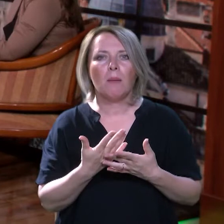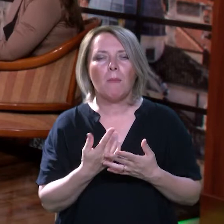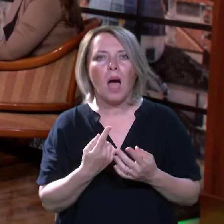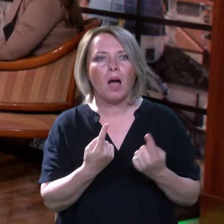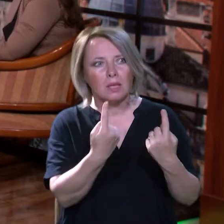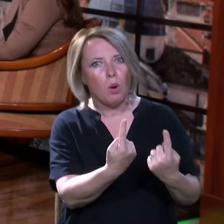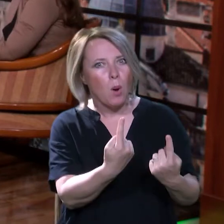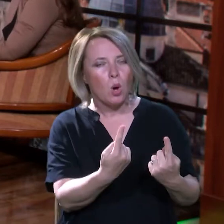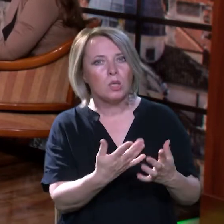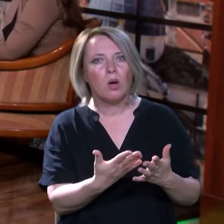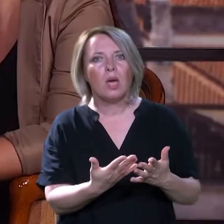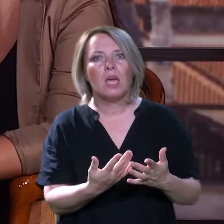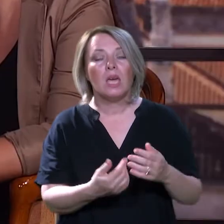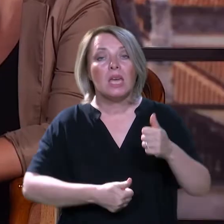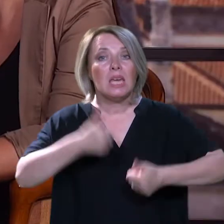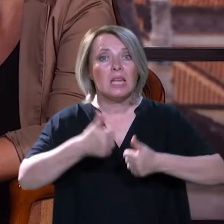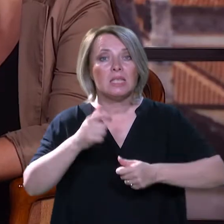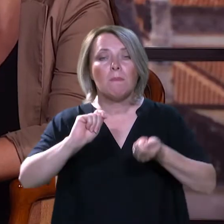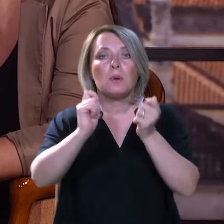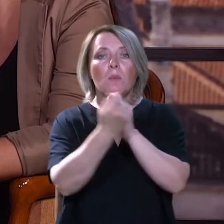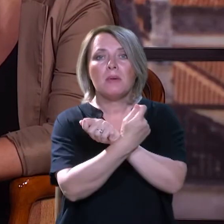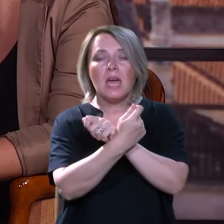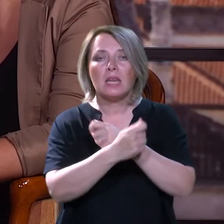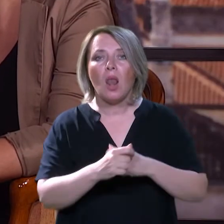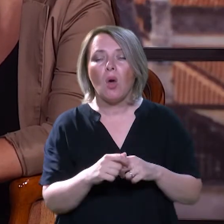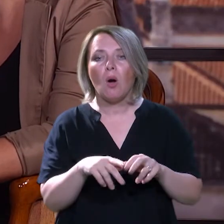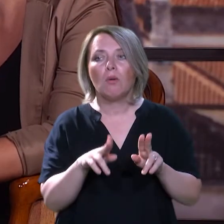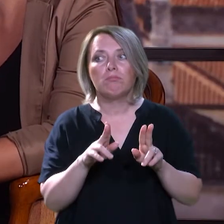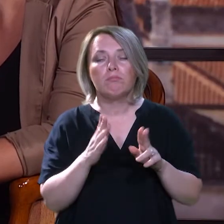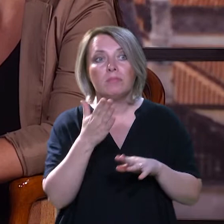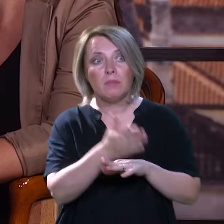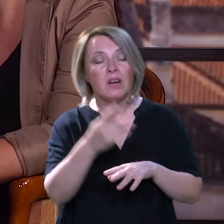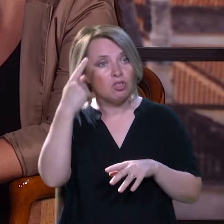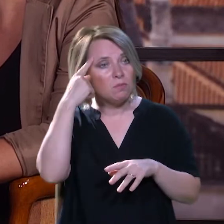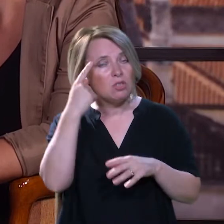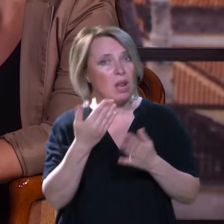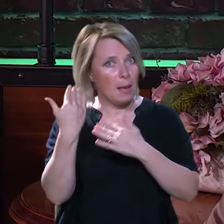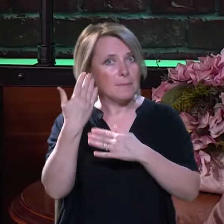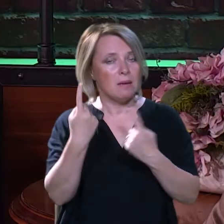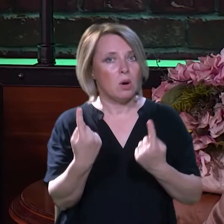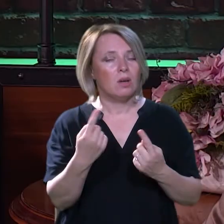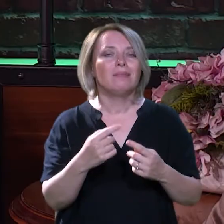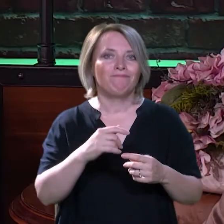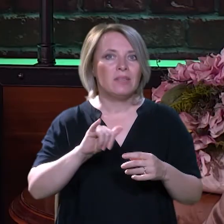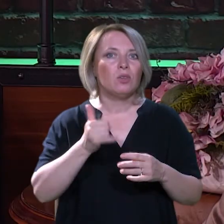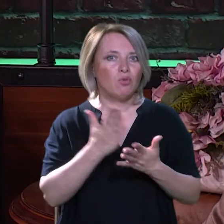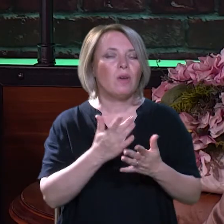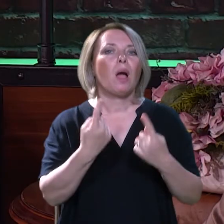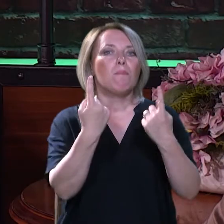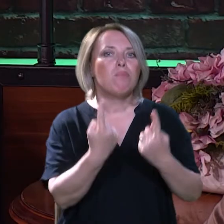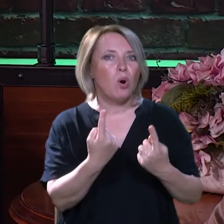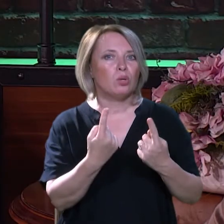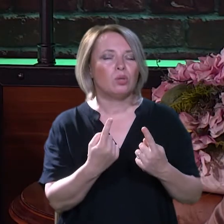nekako stavljeni ili da se to ipak malo promijenilo? Je li ikad po vašem mišljenju postojala? Pa mislim da